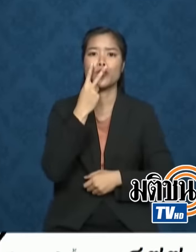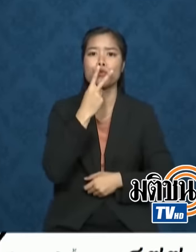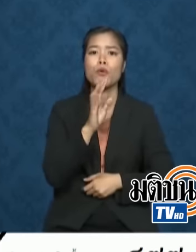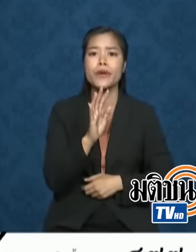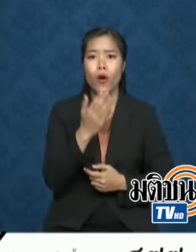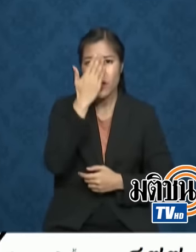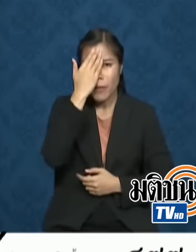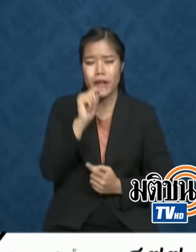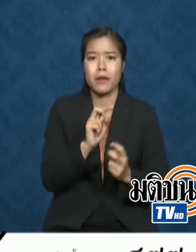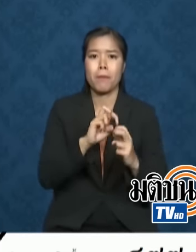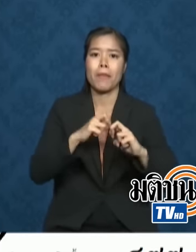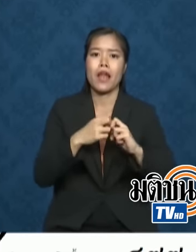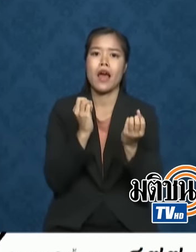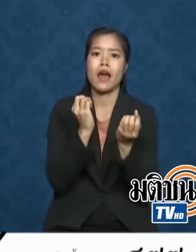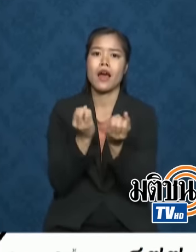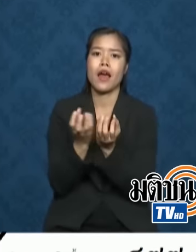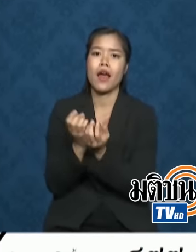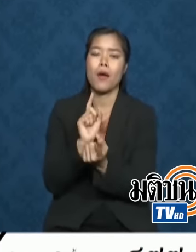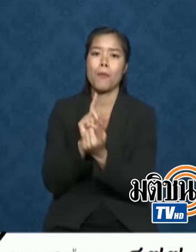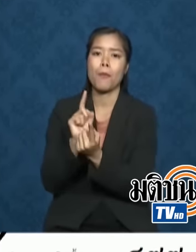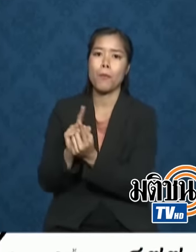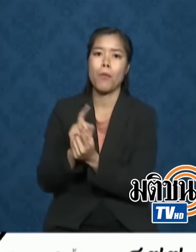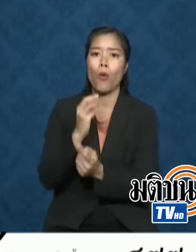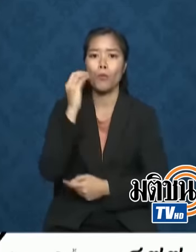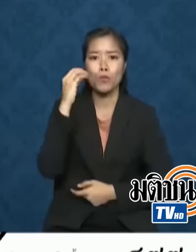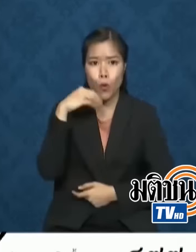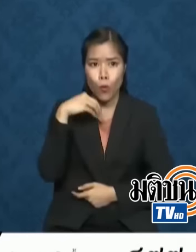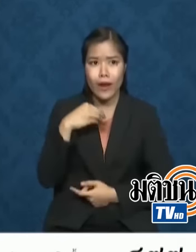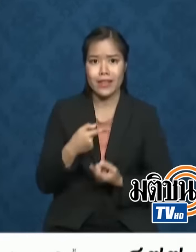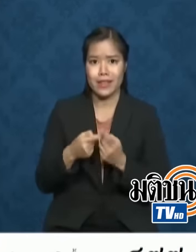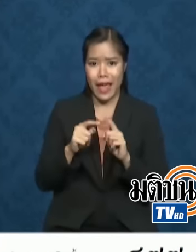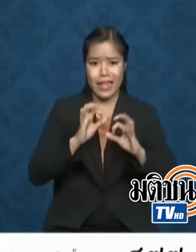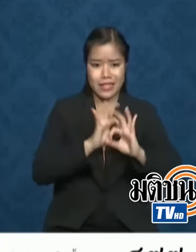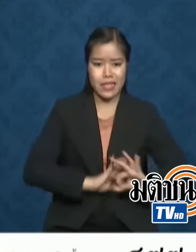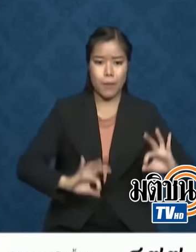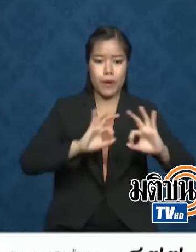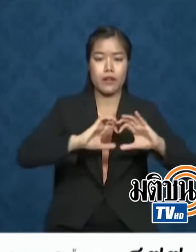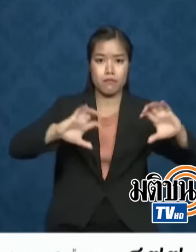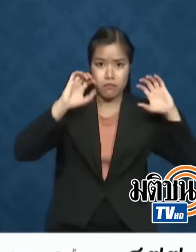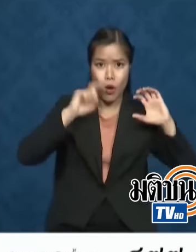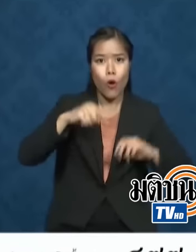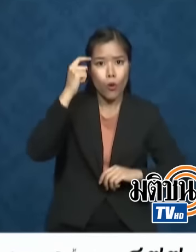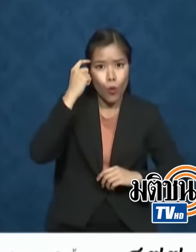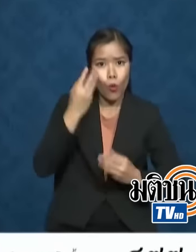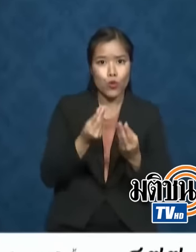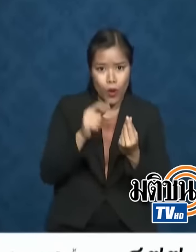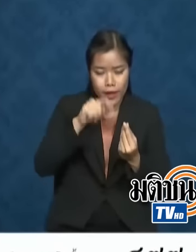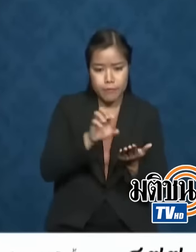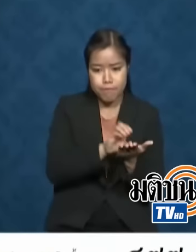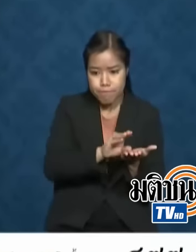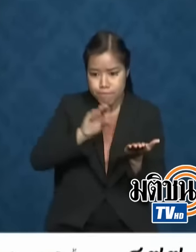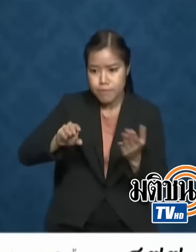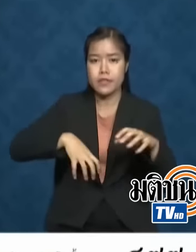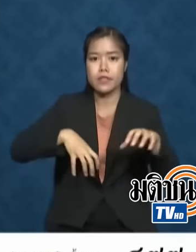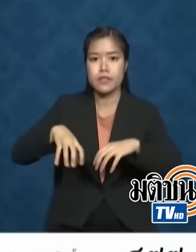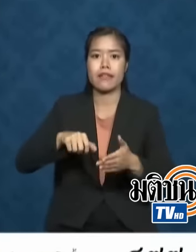อยู่แต่รัฐบาลต้องเข้าใจตัวเลขพวกนี้ก่อนถึงจะไปจัดงบประมาณแก้ไขปัญหานี้ได้ผ ผมอดสงสัย